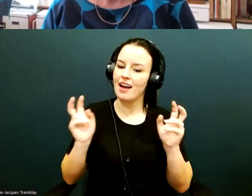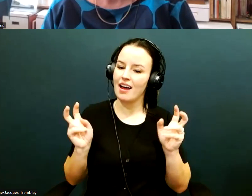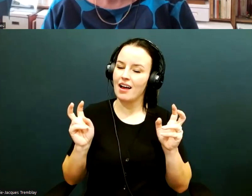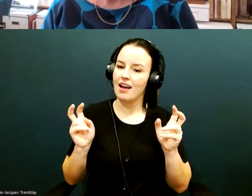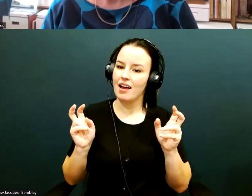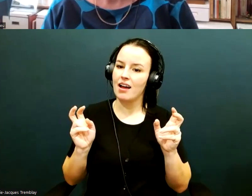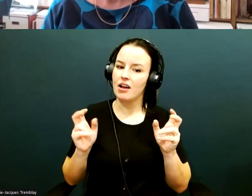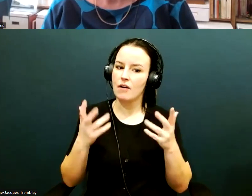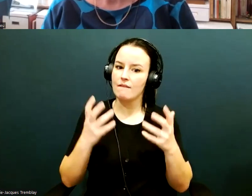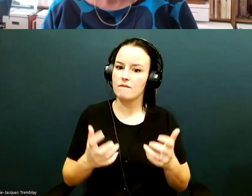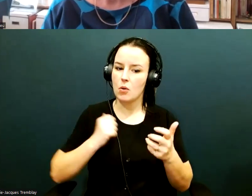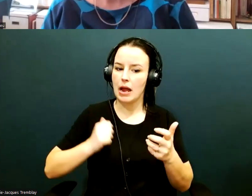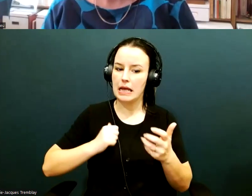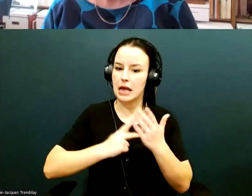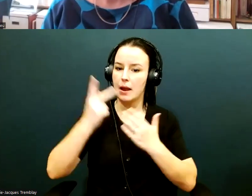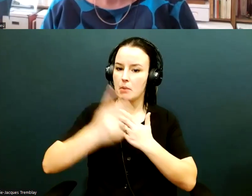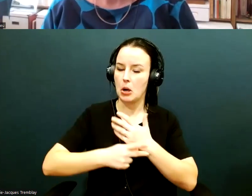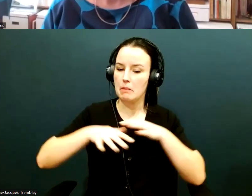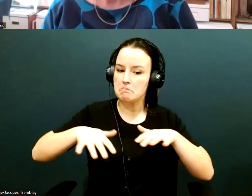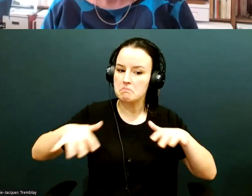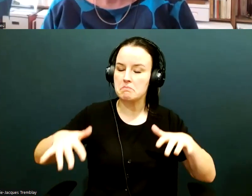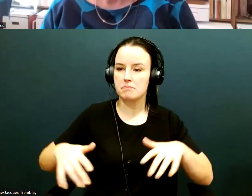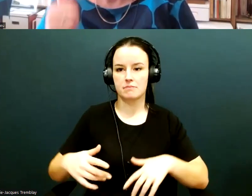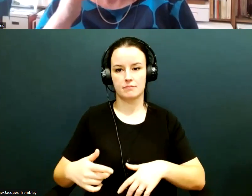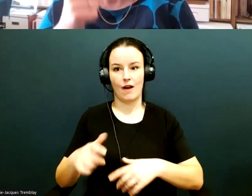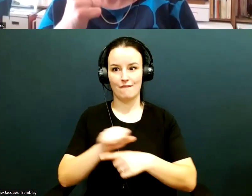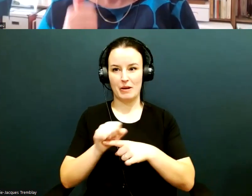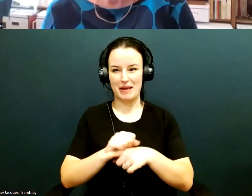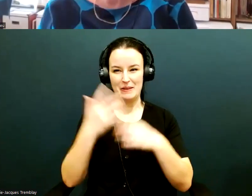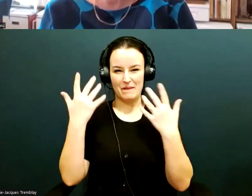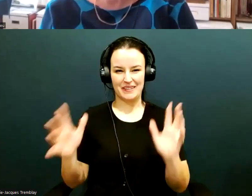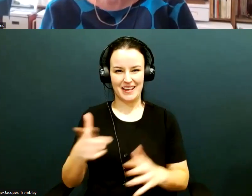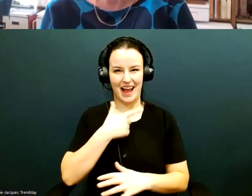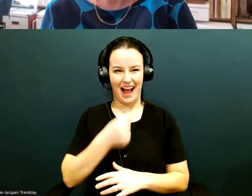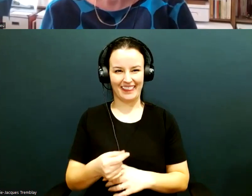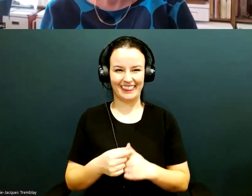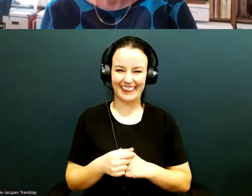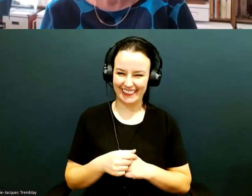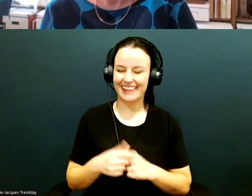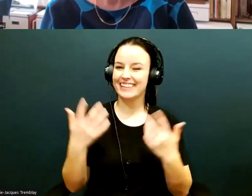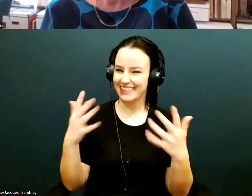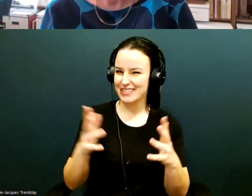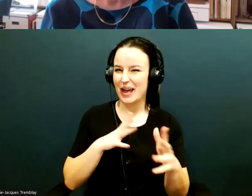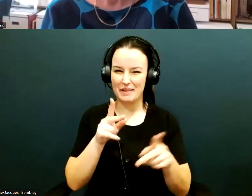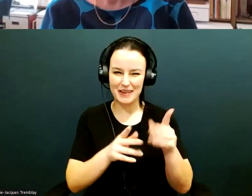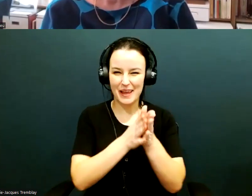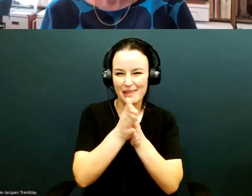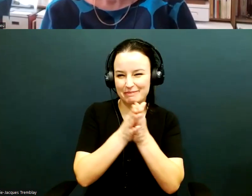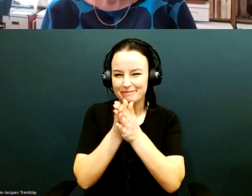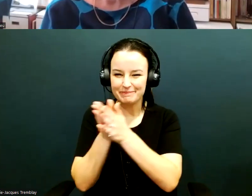dans les foyers de soins de longue durée. J'ai hâte de compléter la formation. Donc, je sens qu'on a déjà des gens très motivés